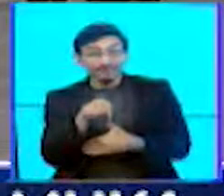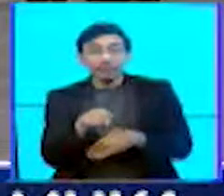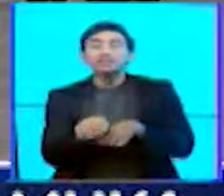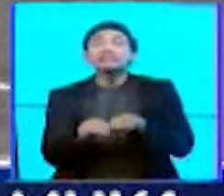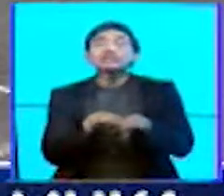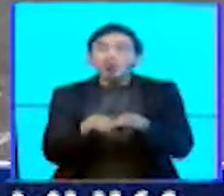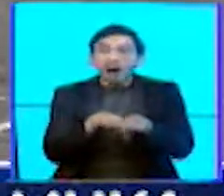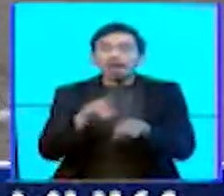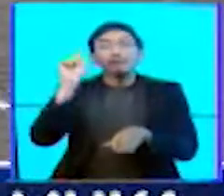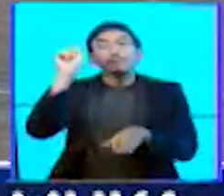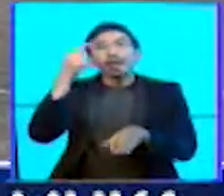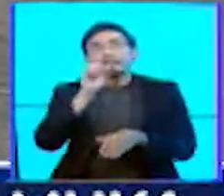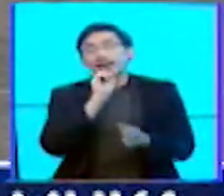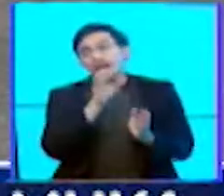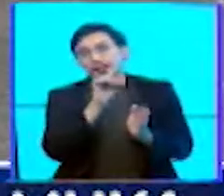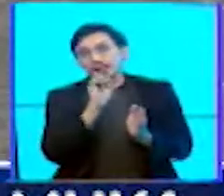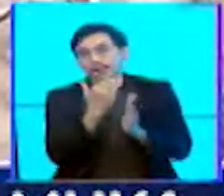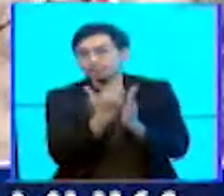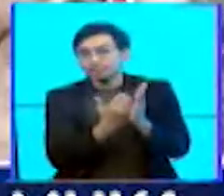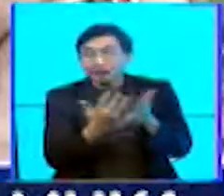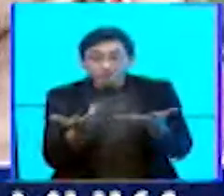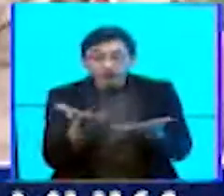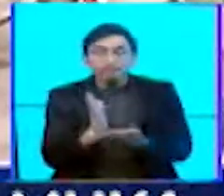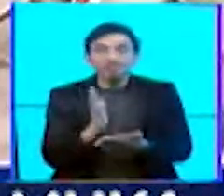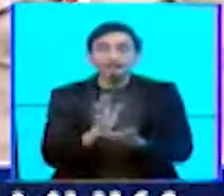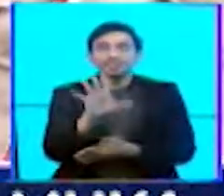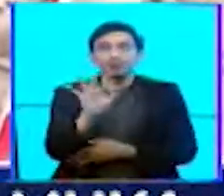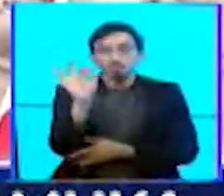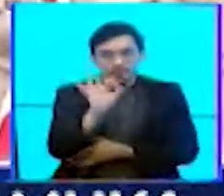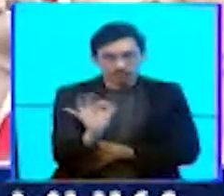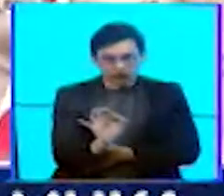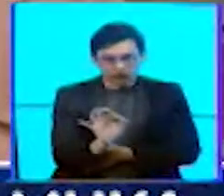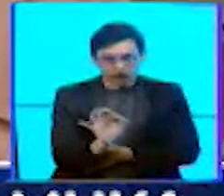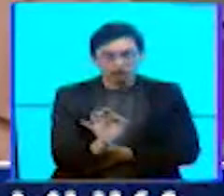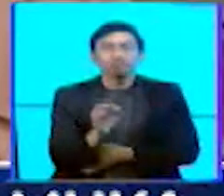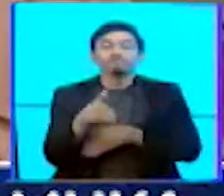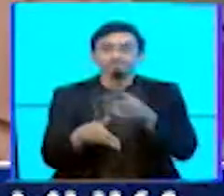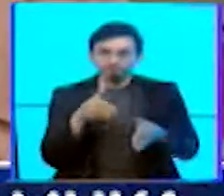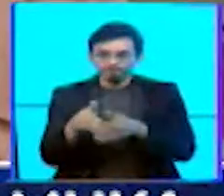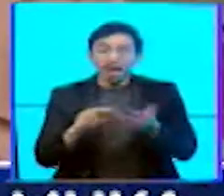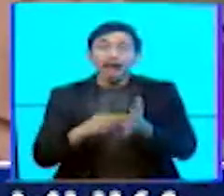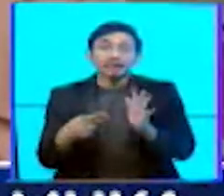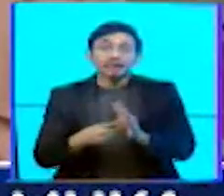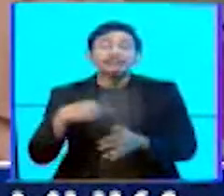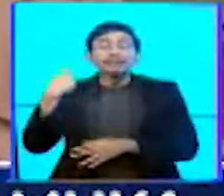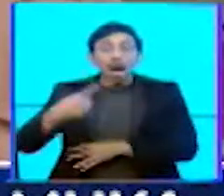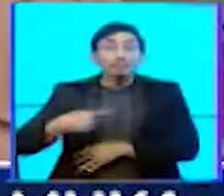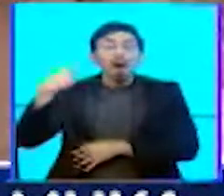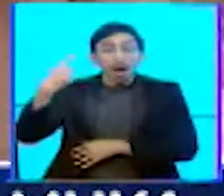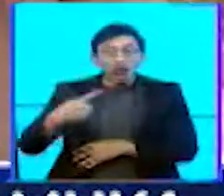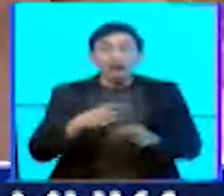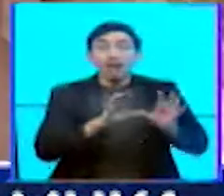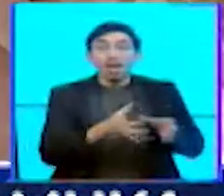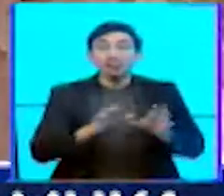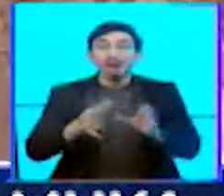anjuran pemerintah Yakni dengan hanya kapasitas 50% saja yang artinya memang setiap harinya setiap kelas ini maksimal hanya